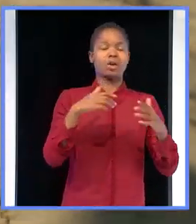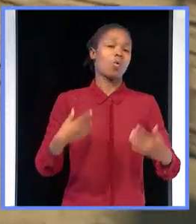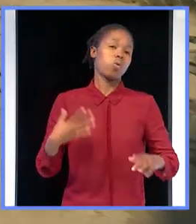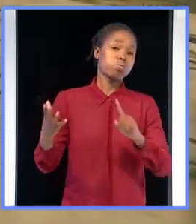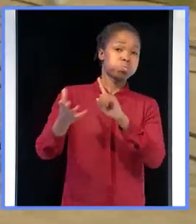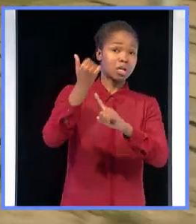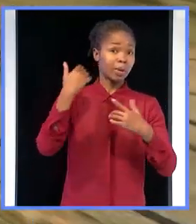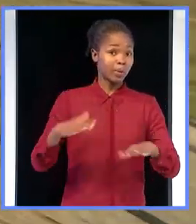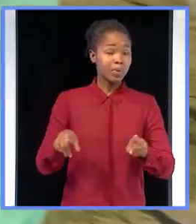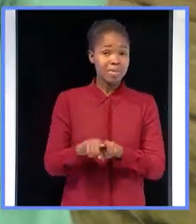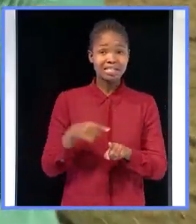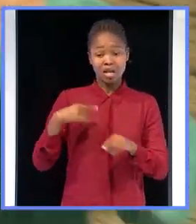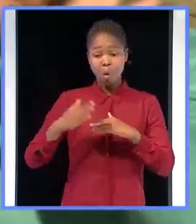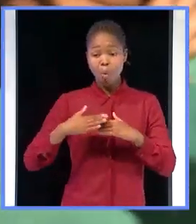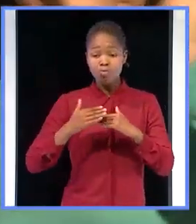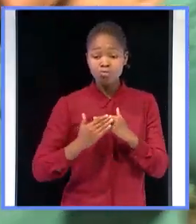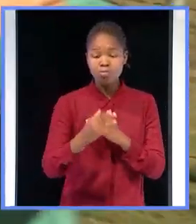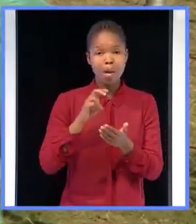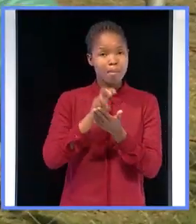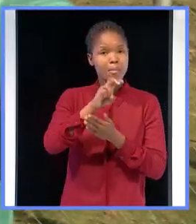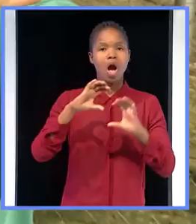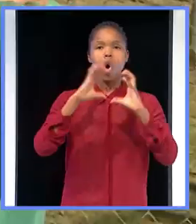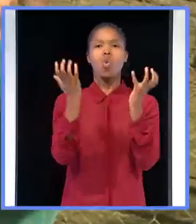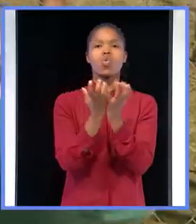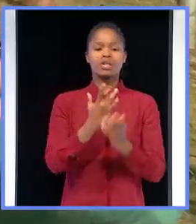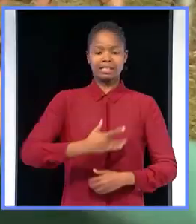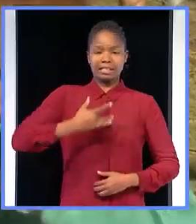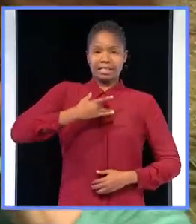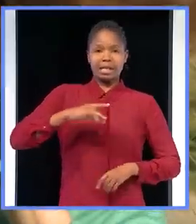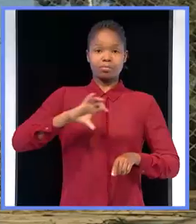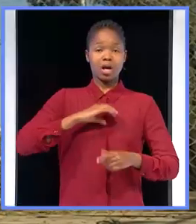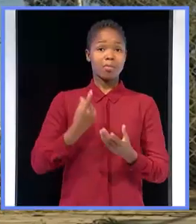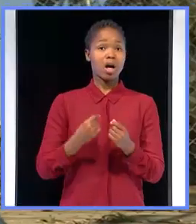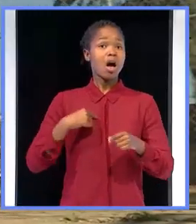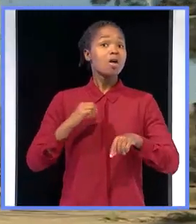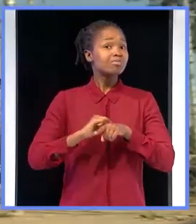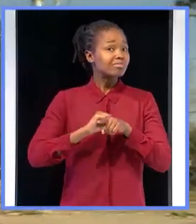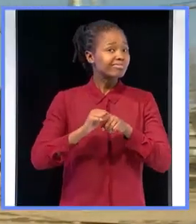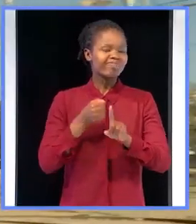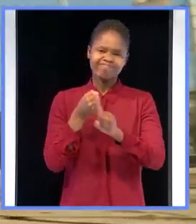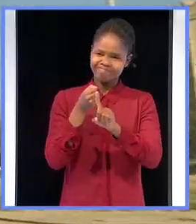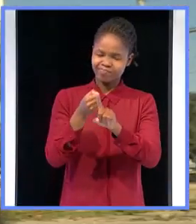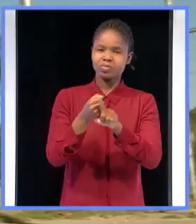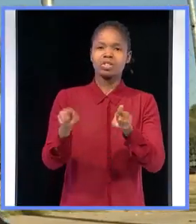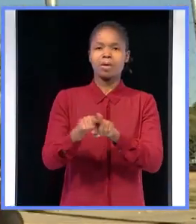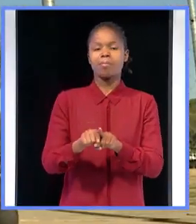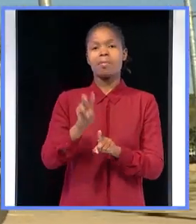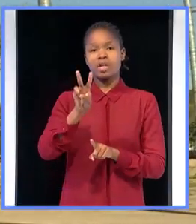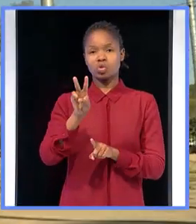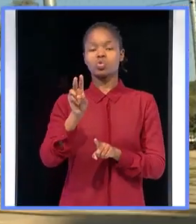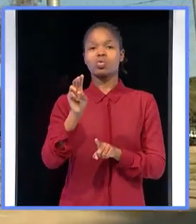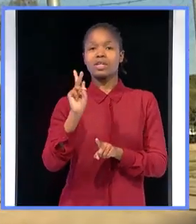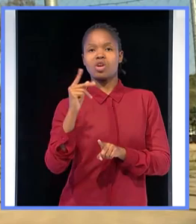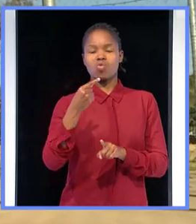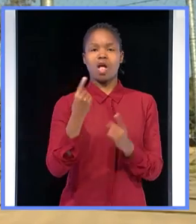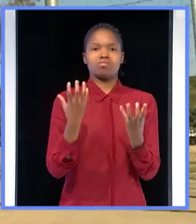spelen gaan ons met die klein gewig gooi en dis die 2 kilogram. So My best with him was so far 11 meter